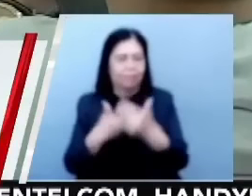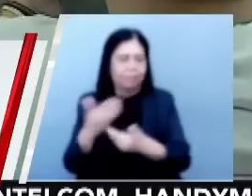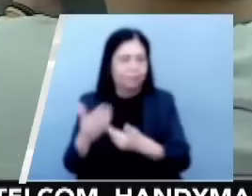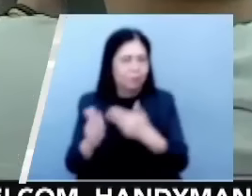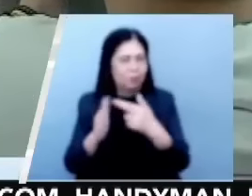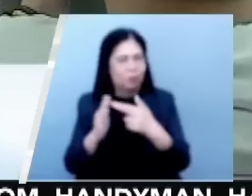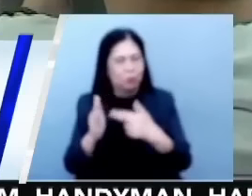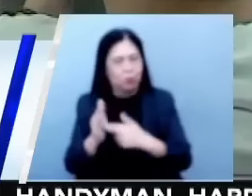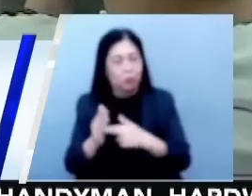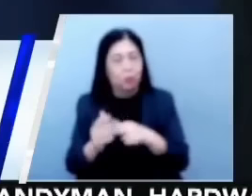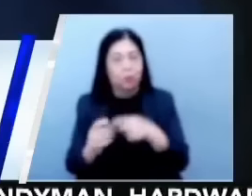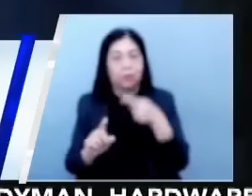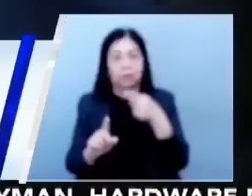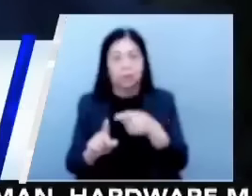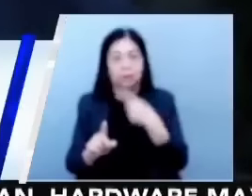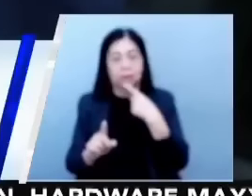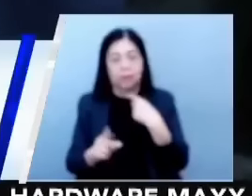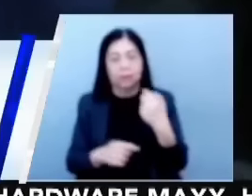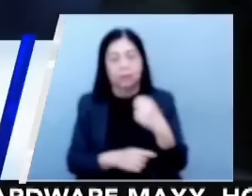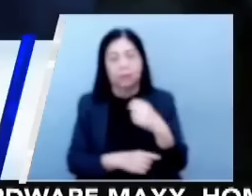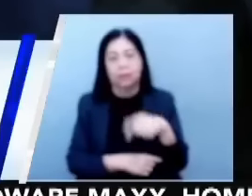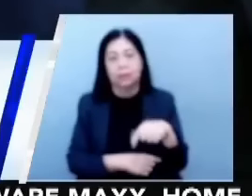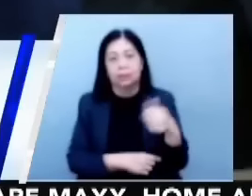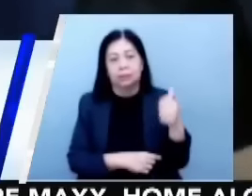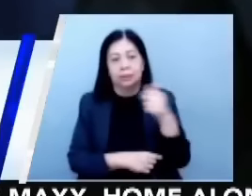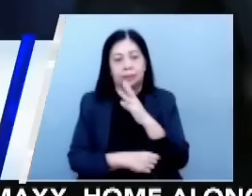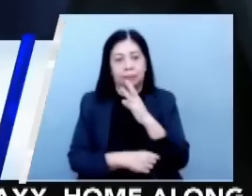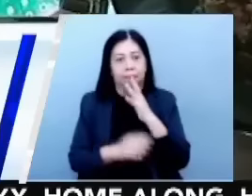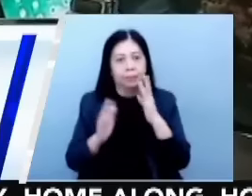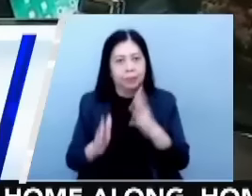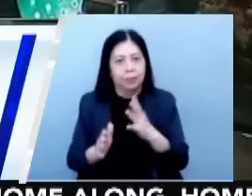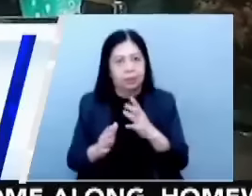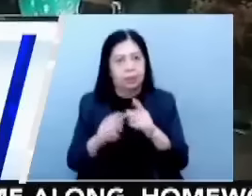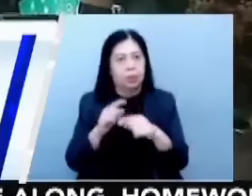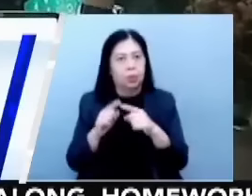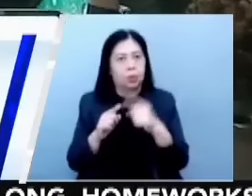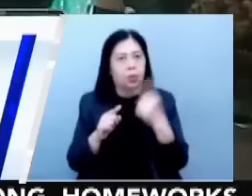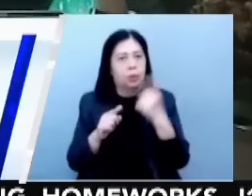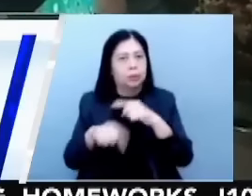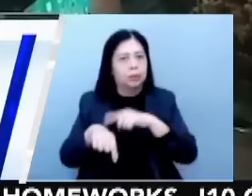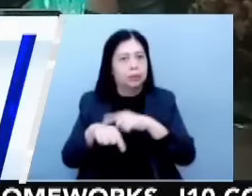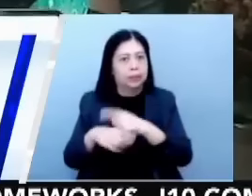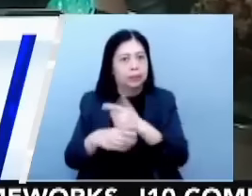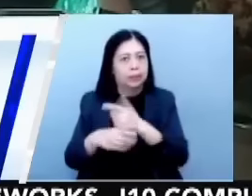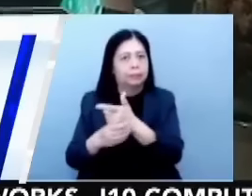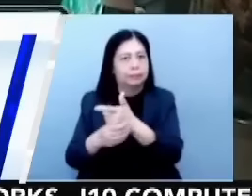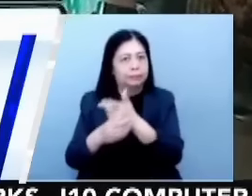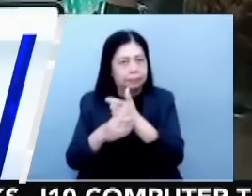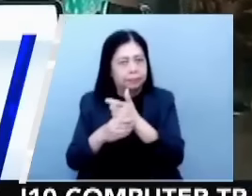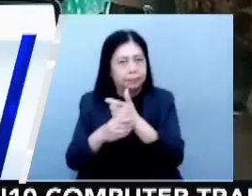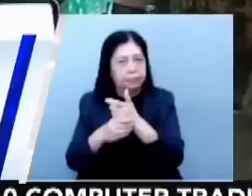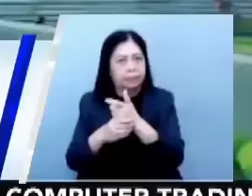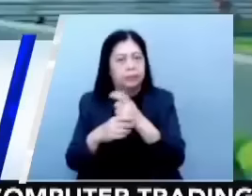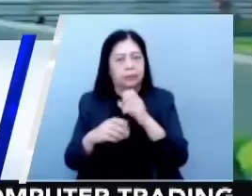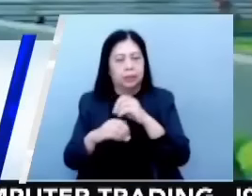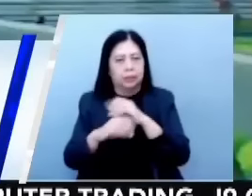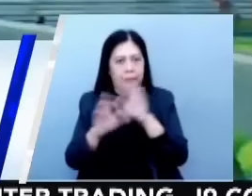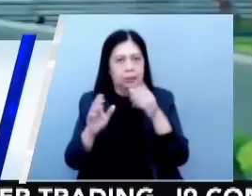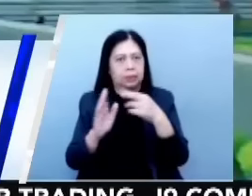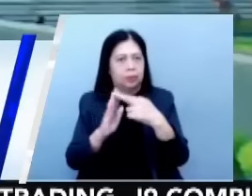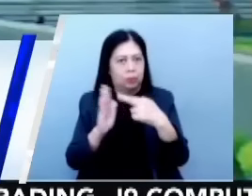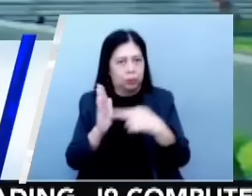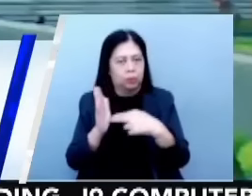tinutukoy rito ni Colonel Fajardo ay kung kailan lang maaaring magpaputok ng baril sa mga responde na malinaw daw sa police protocol. The